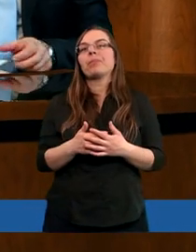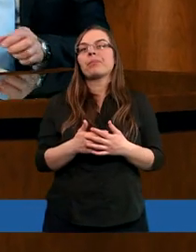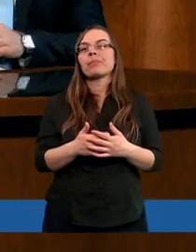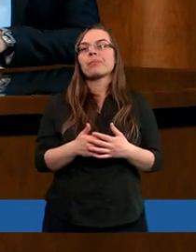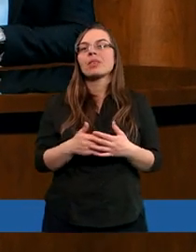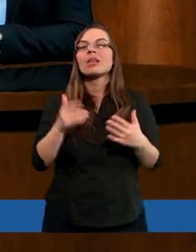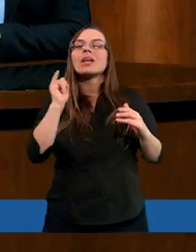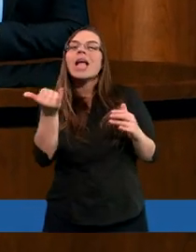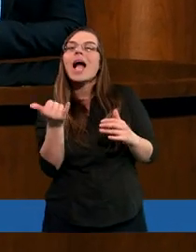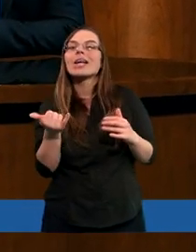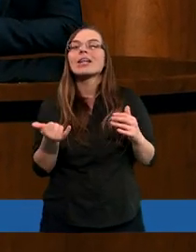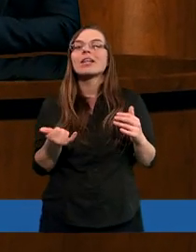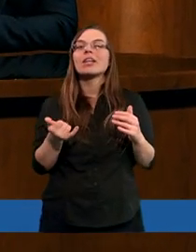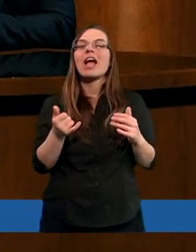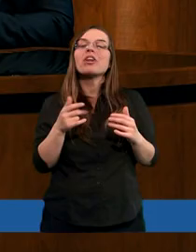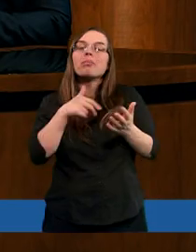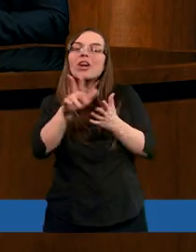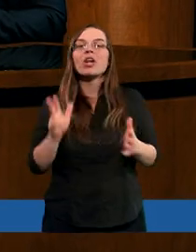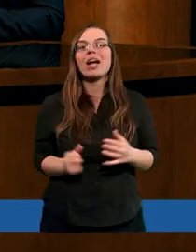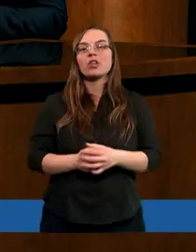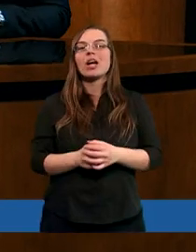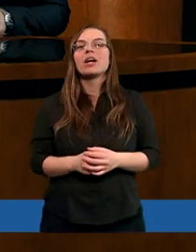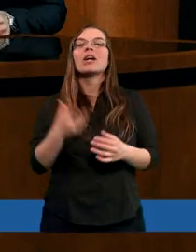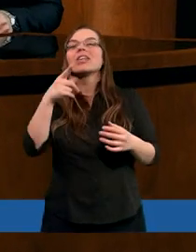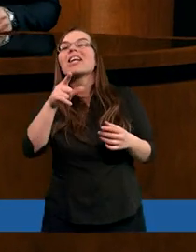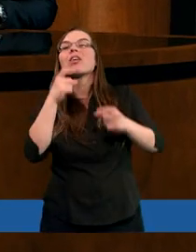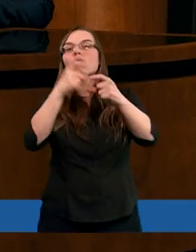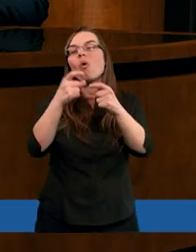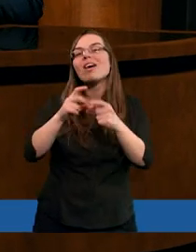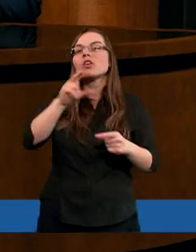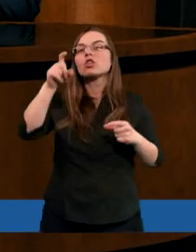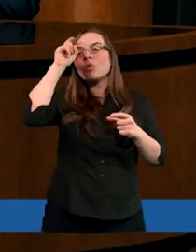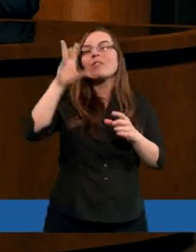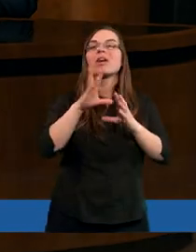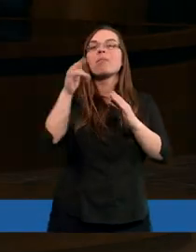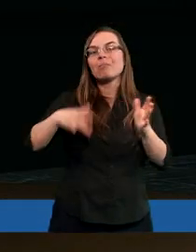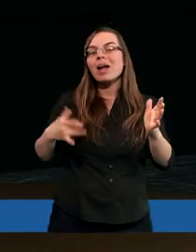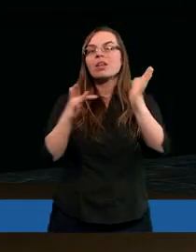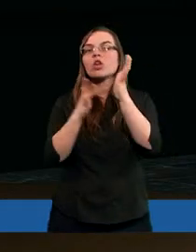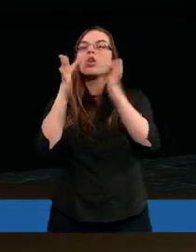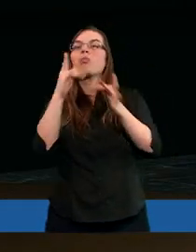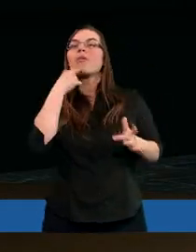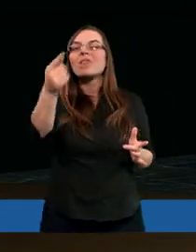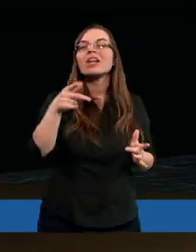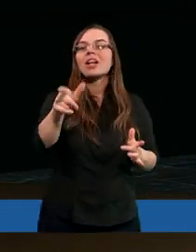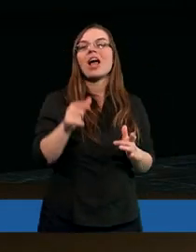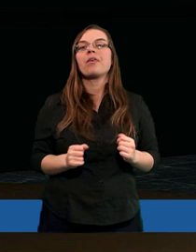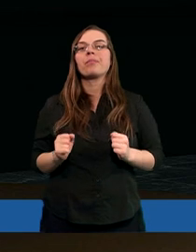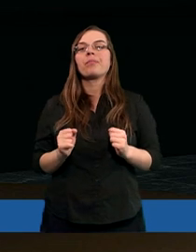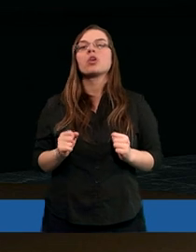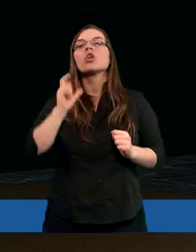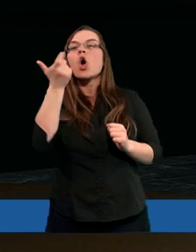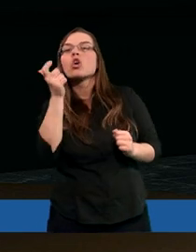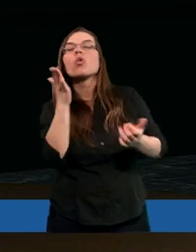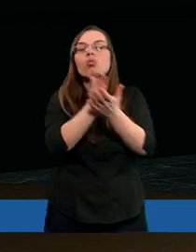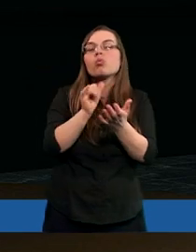korzyści, jakie mogę w przyszłości mieć. Ale nie wiem, czy jednak w tych słowach, kiedy do Pana Jezusa powiedział, nie spotka cię, nie tkwiła się tak, że